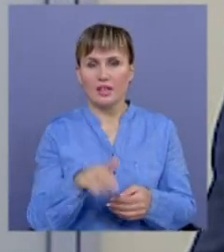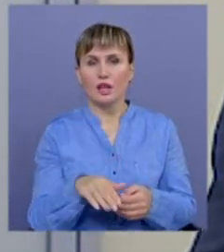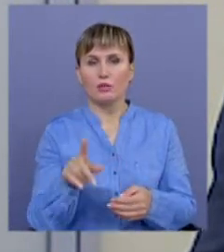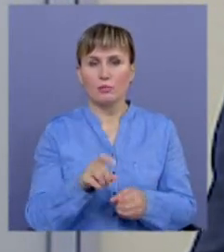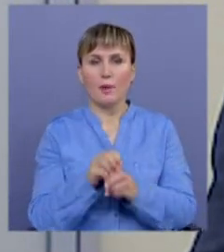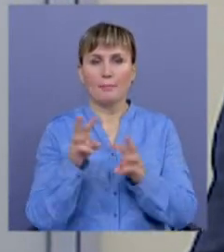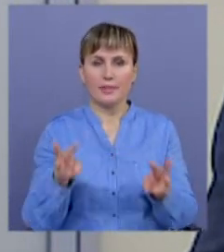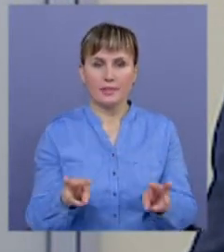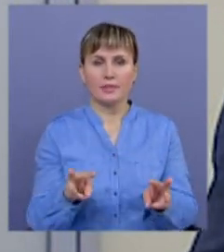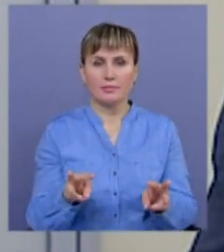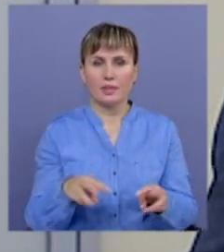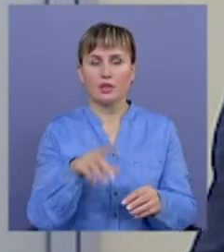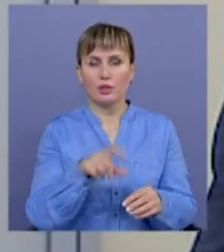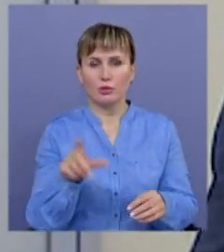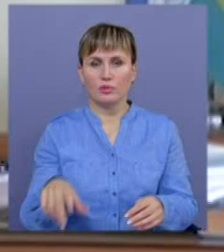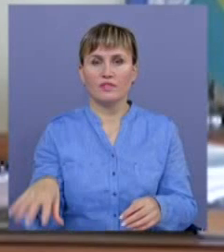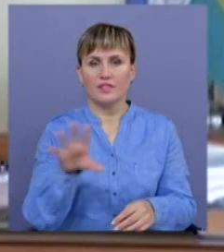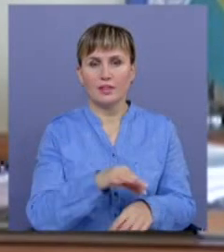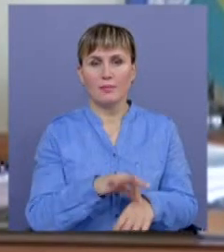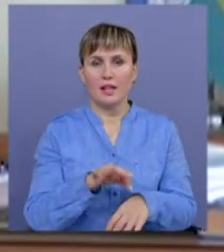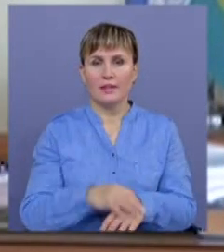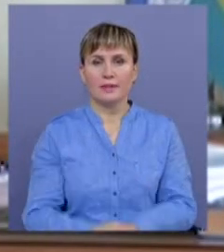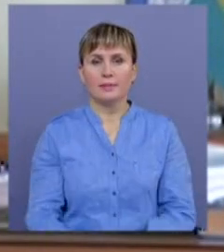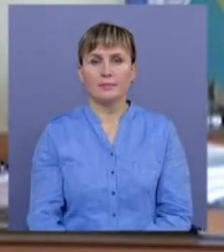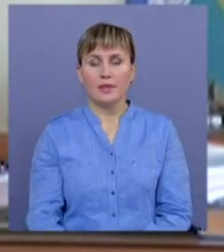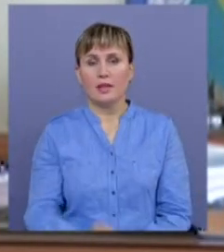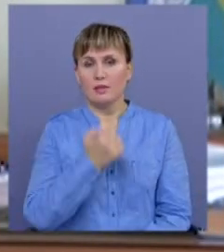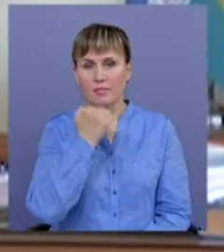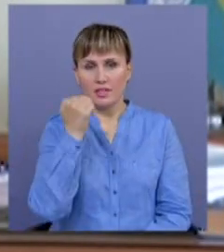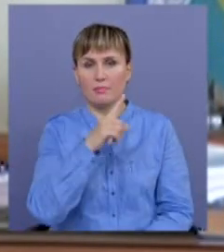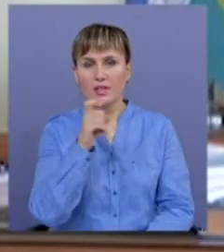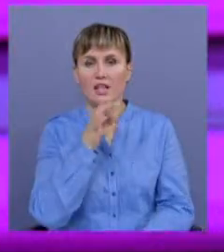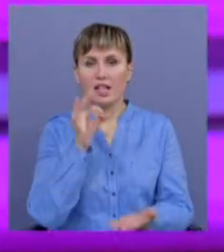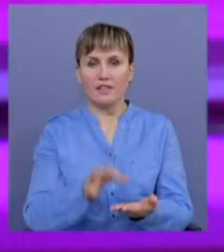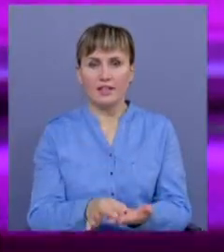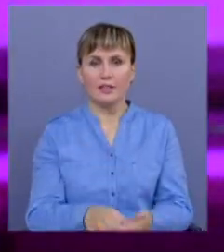чтобы обеспечить на амбулаторном уровне практически всех пациентов. Вере Шарипович, спасибо за ответы.